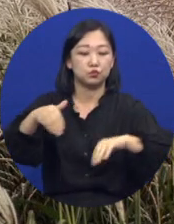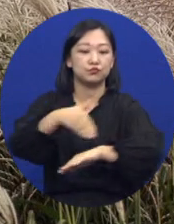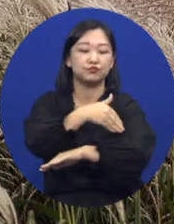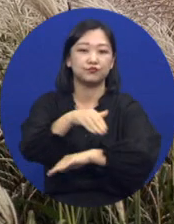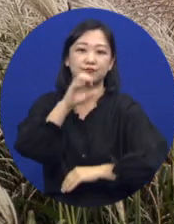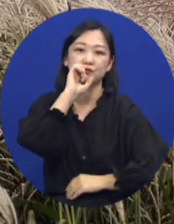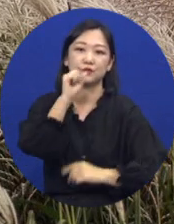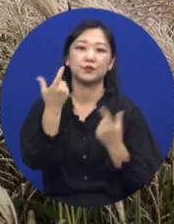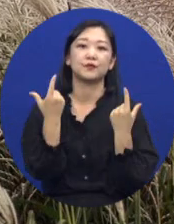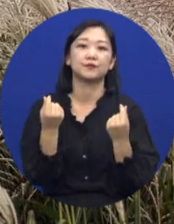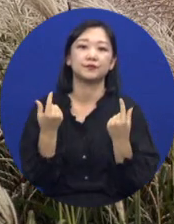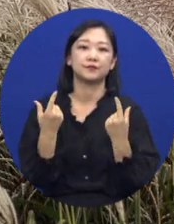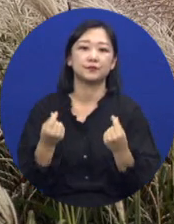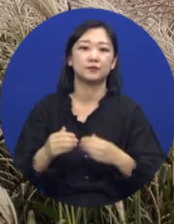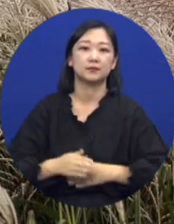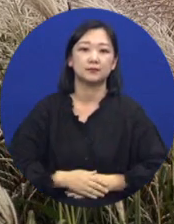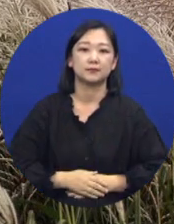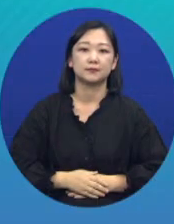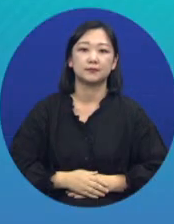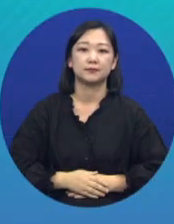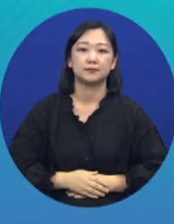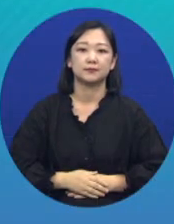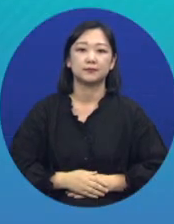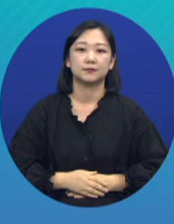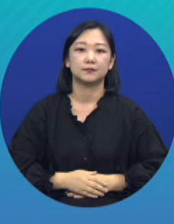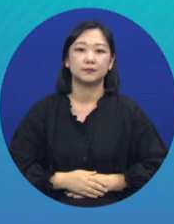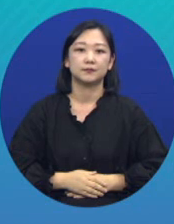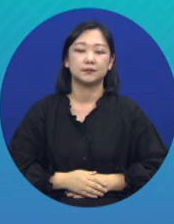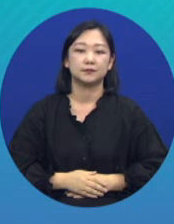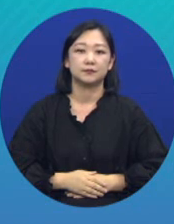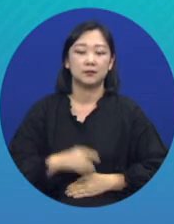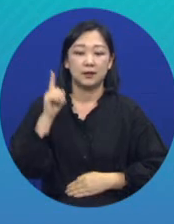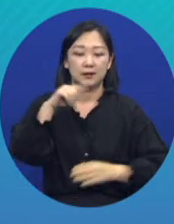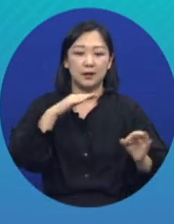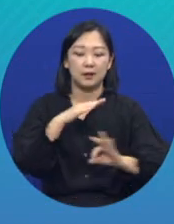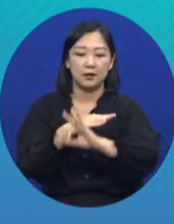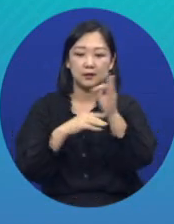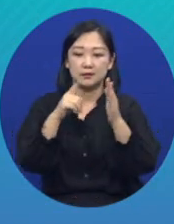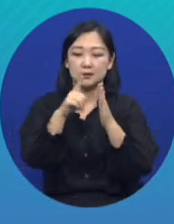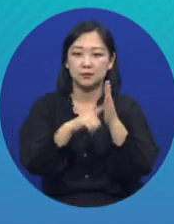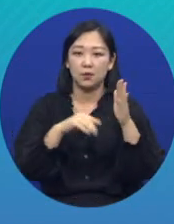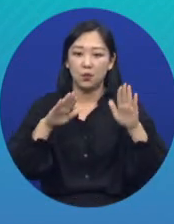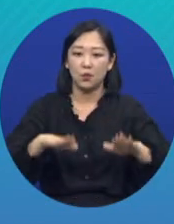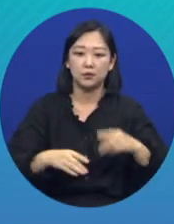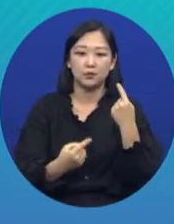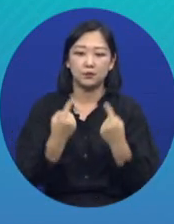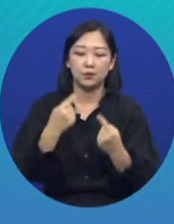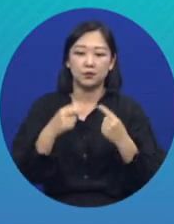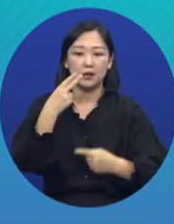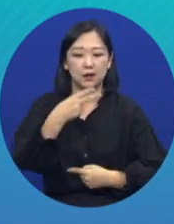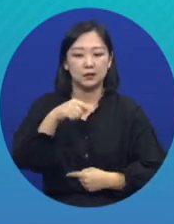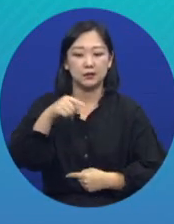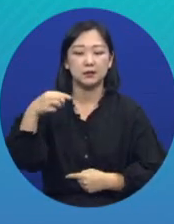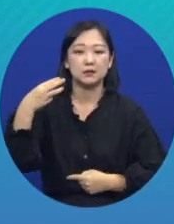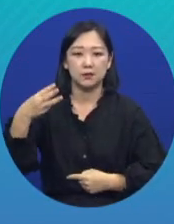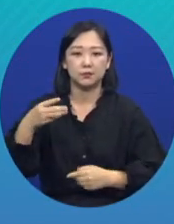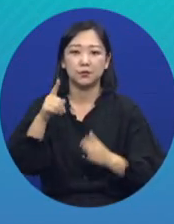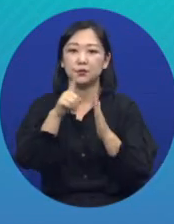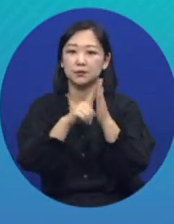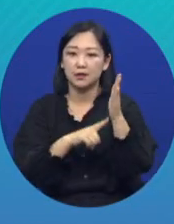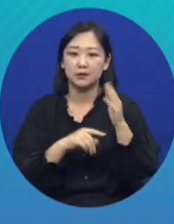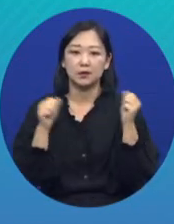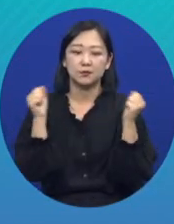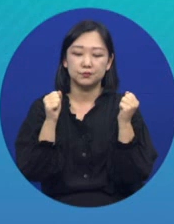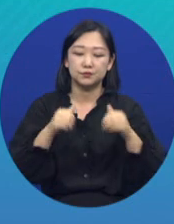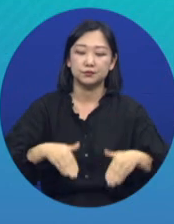계획하셔도 좋겠습니다. 자세한 내일 지역별 기온입니다. 내일 아침 최저 기온 오늘보다 2, 3도가량 낮겠습니다. 북부와